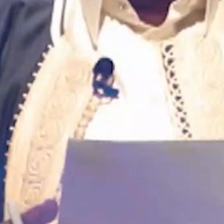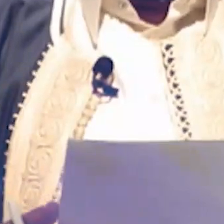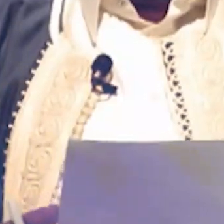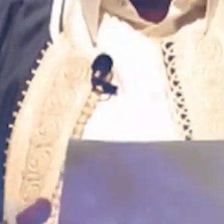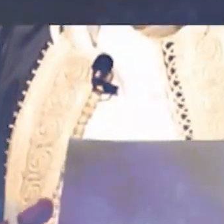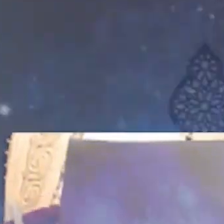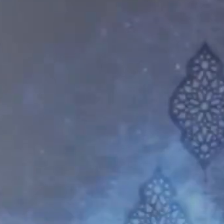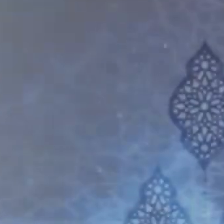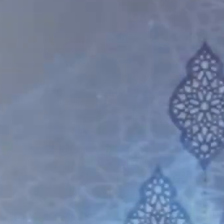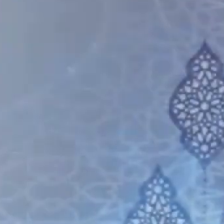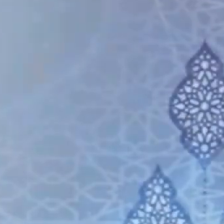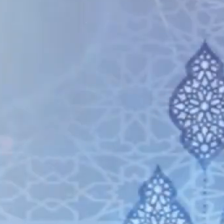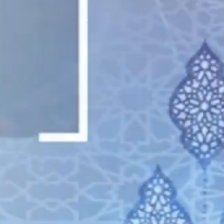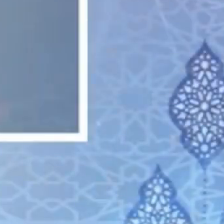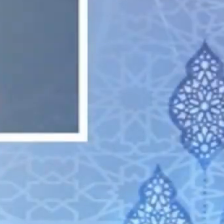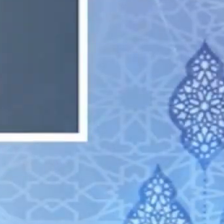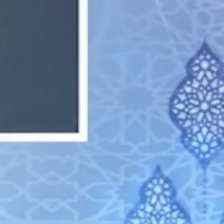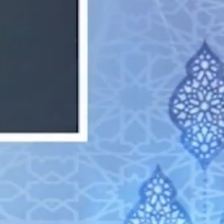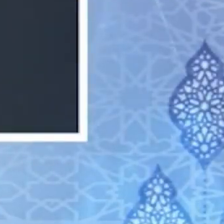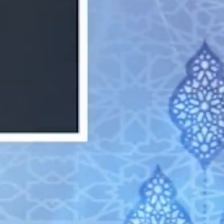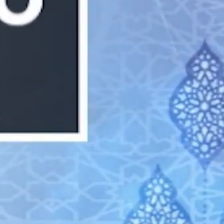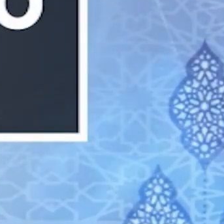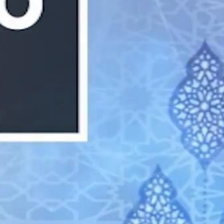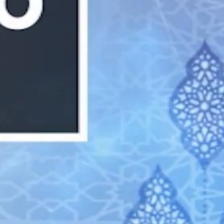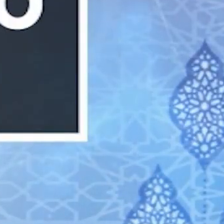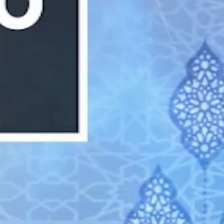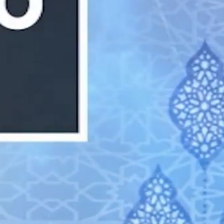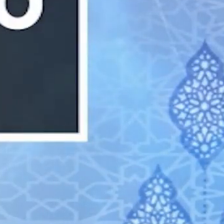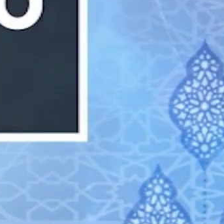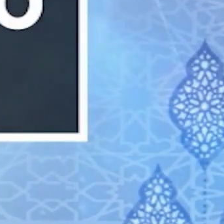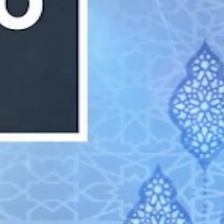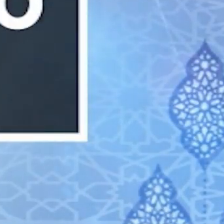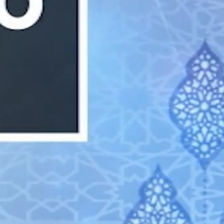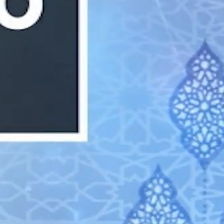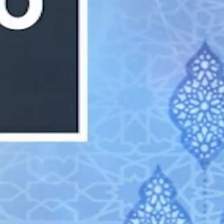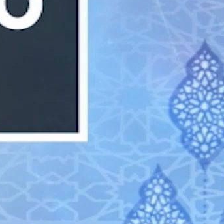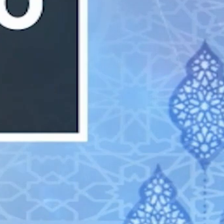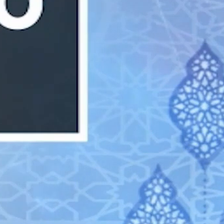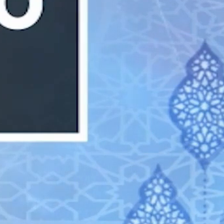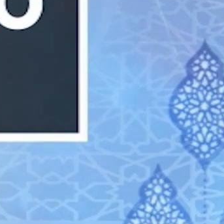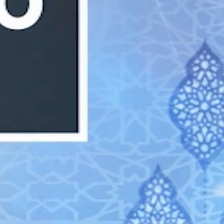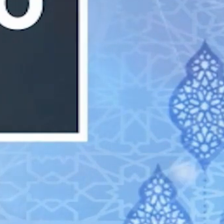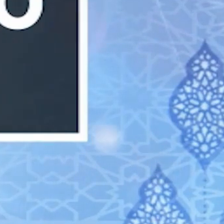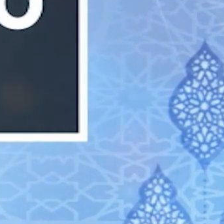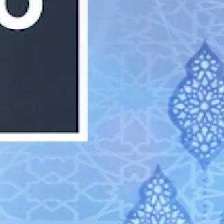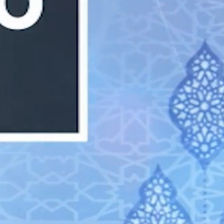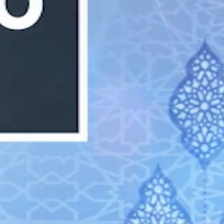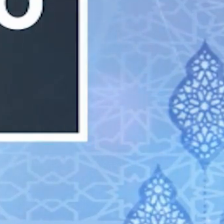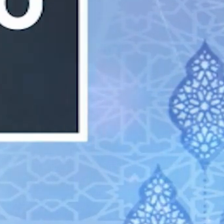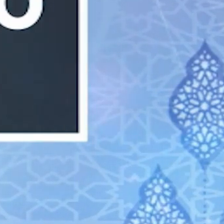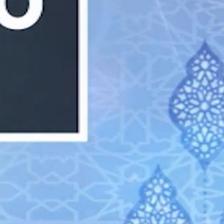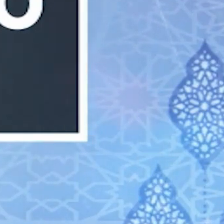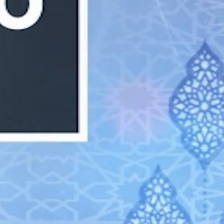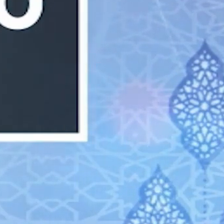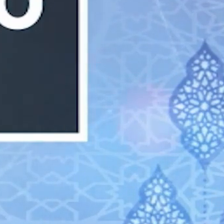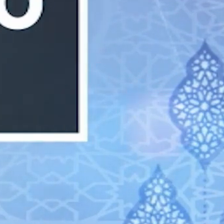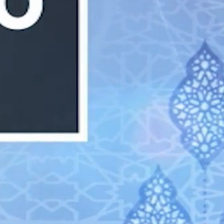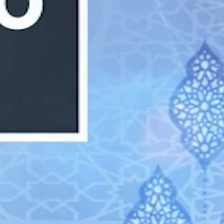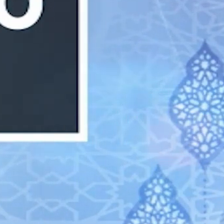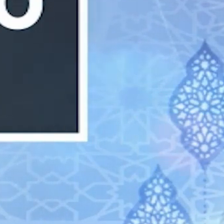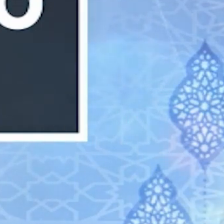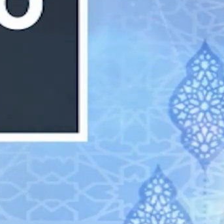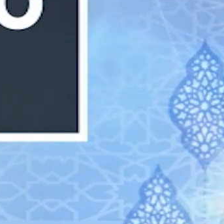إن أمر الناس شورى فللإفتاء عندهم كنوز